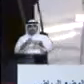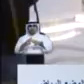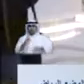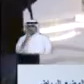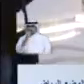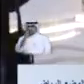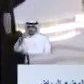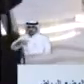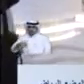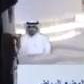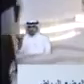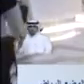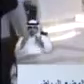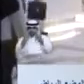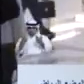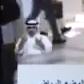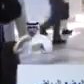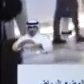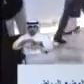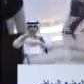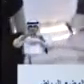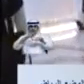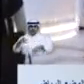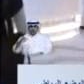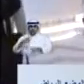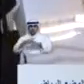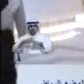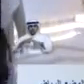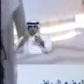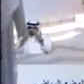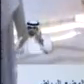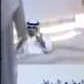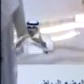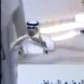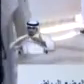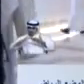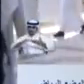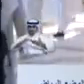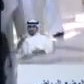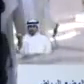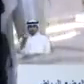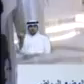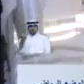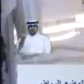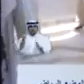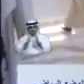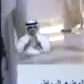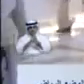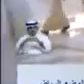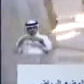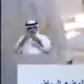مستوى المعيشي ومستوى دخله، ولكن مع ذلك إحنا كلنا مستعدين كمواطنين نتحمل لما نرى خطة جادة من